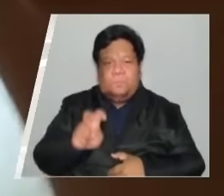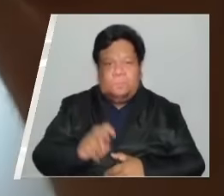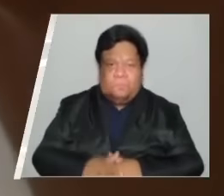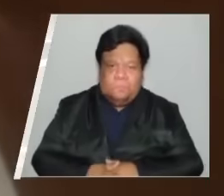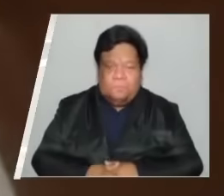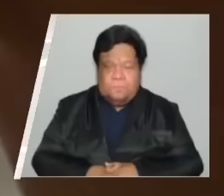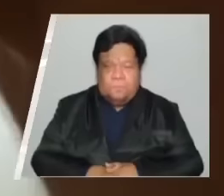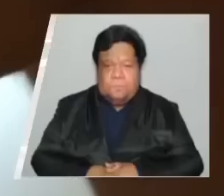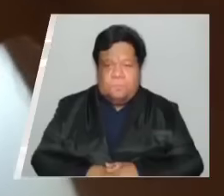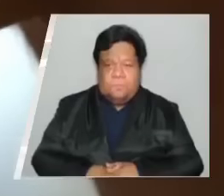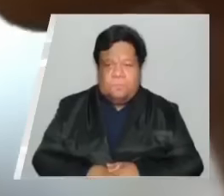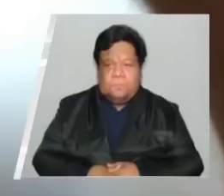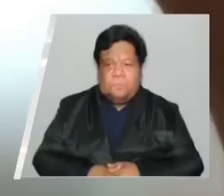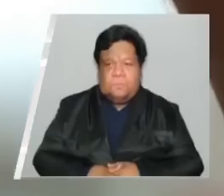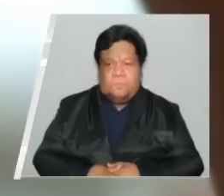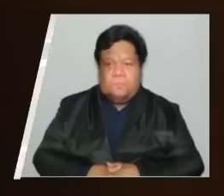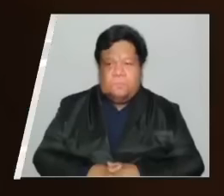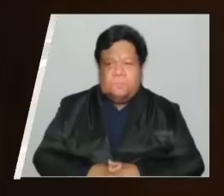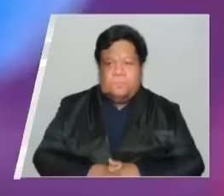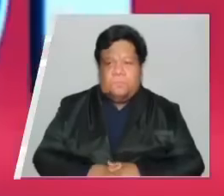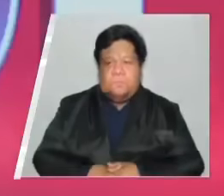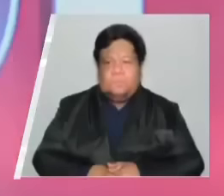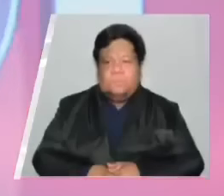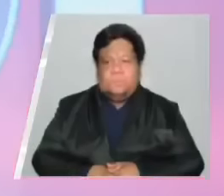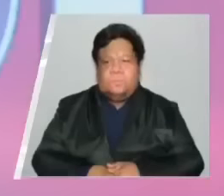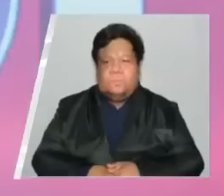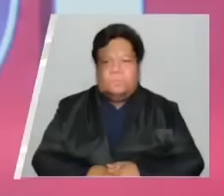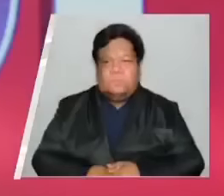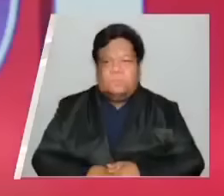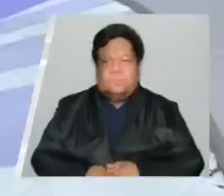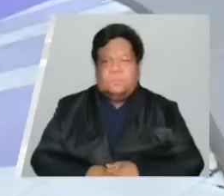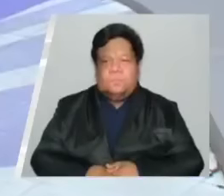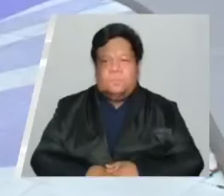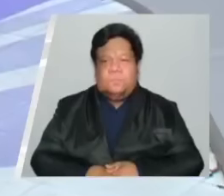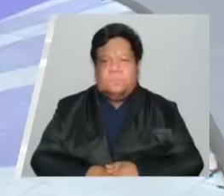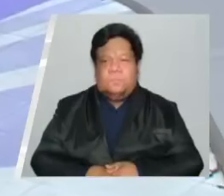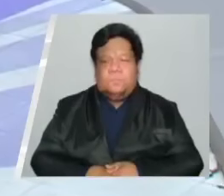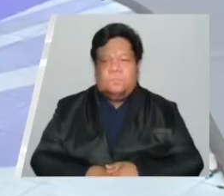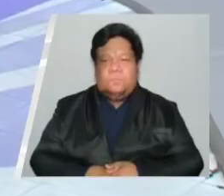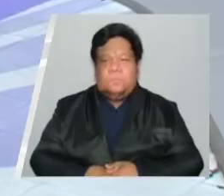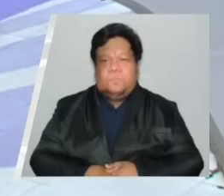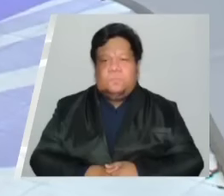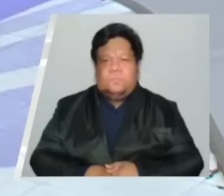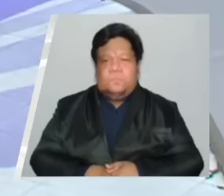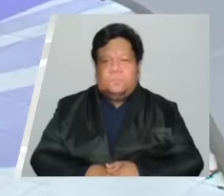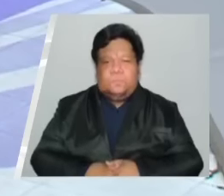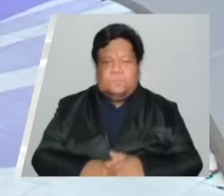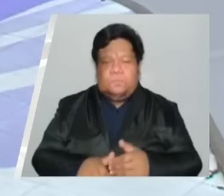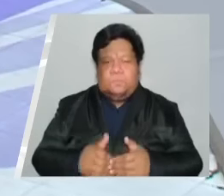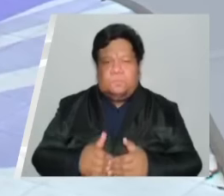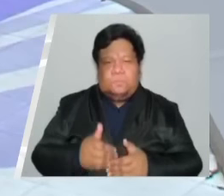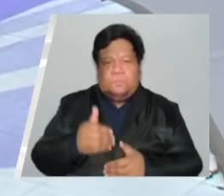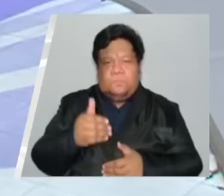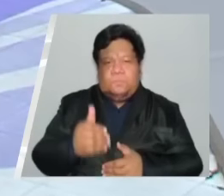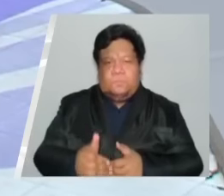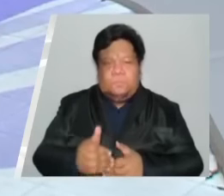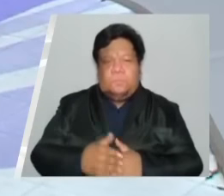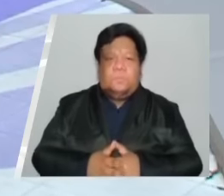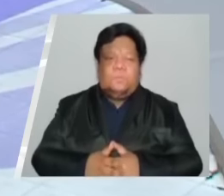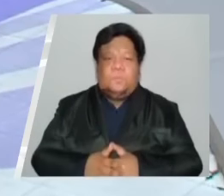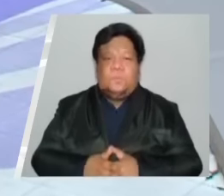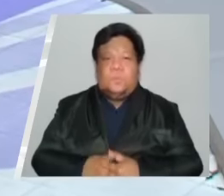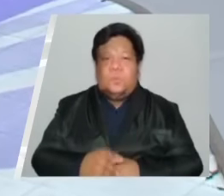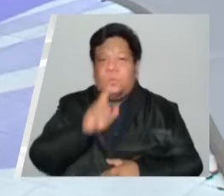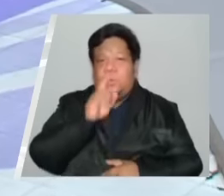GMA Regional TV, ang inyong saksi. Hindi natuloy ang arraignment ng aktres na si Neri